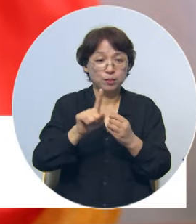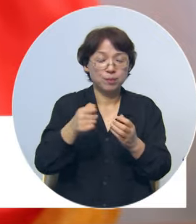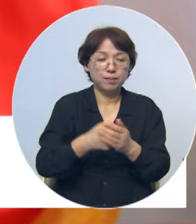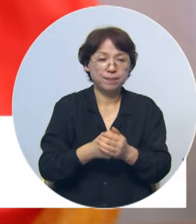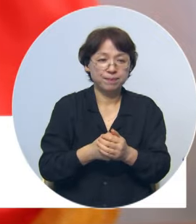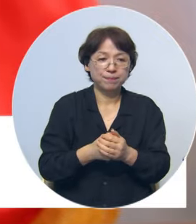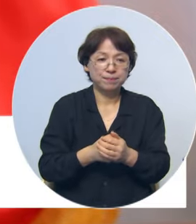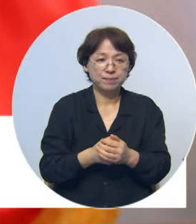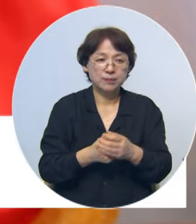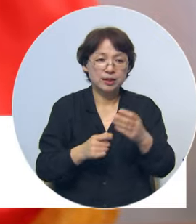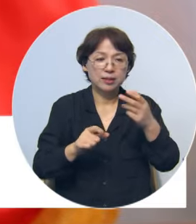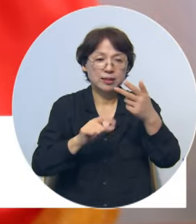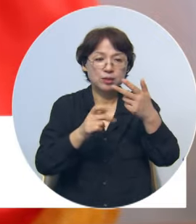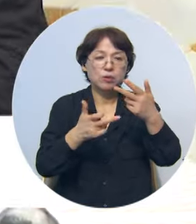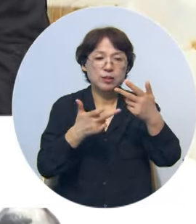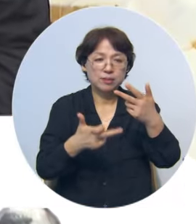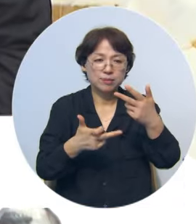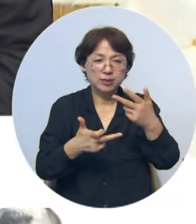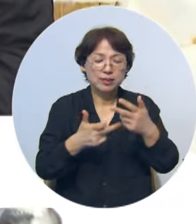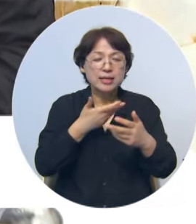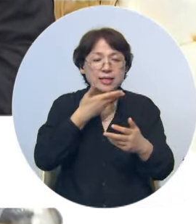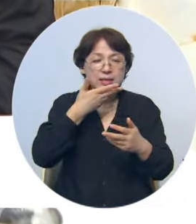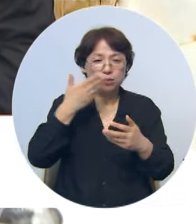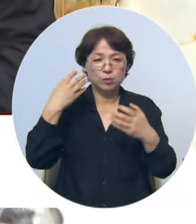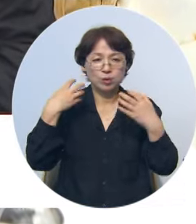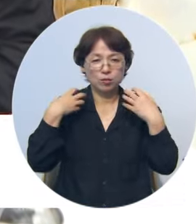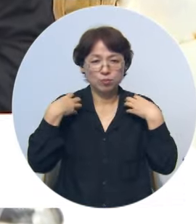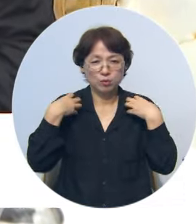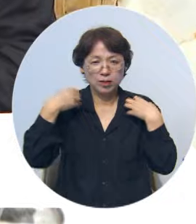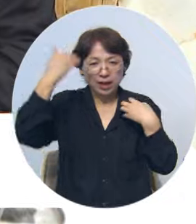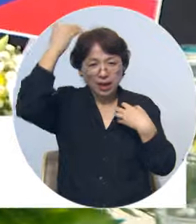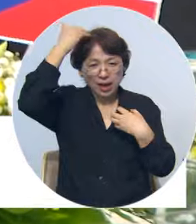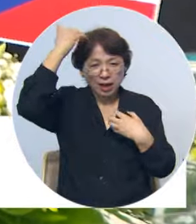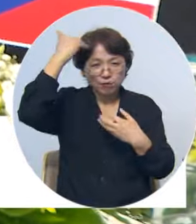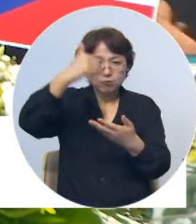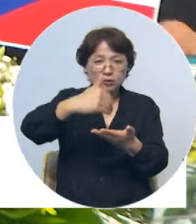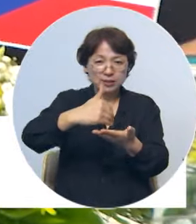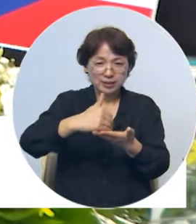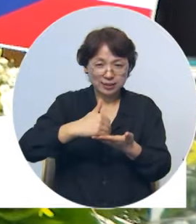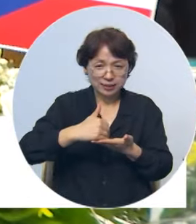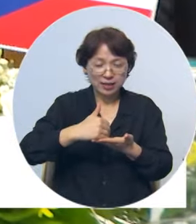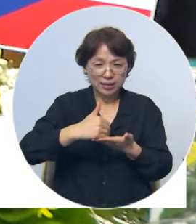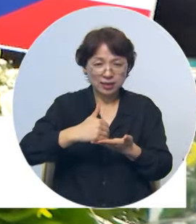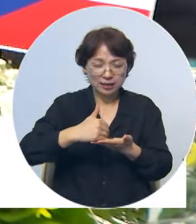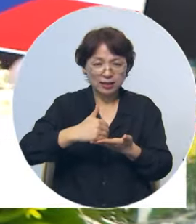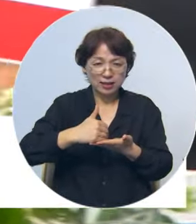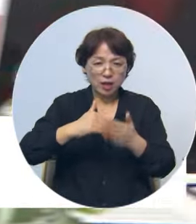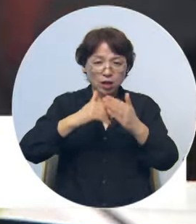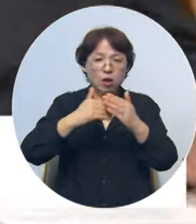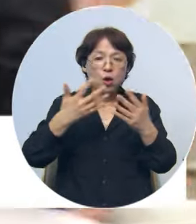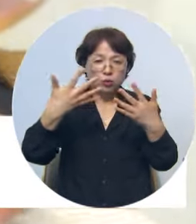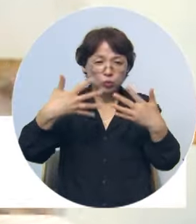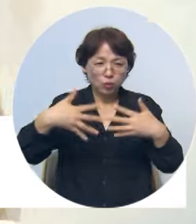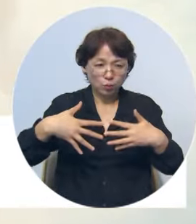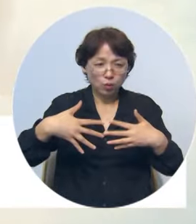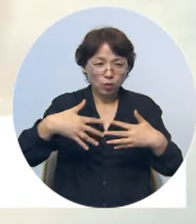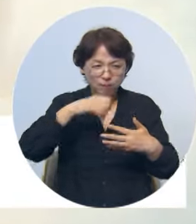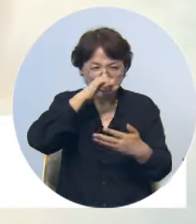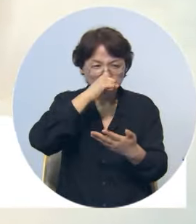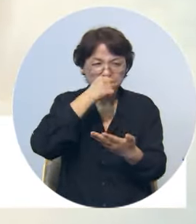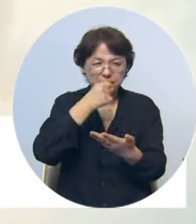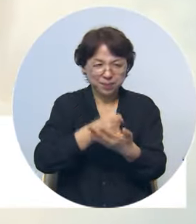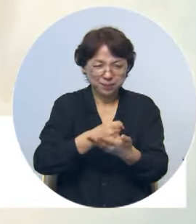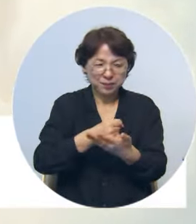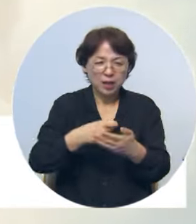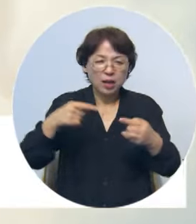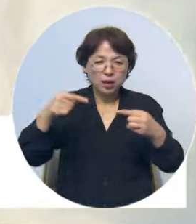of July this year, the government of the Czech Republic decided that KHNP proposal was probably the